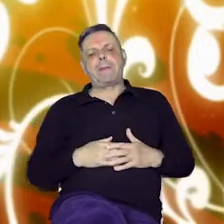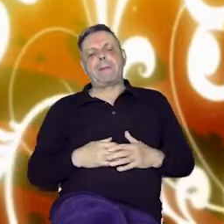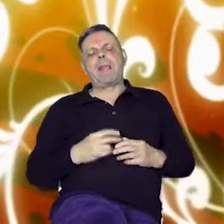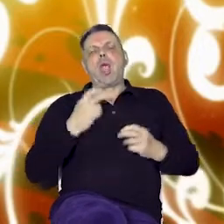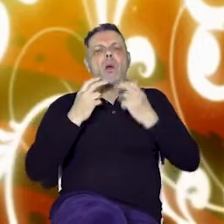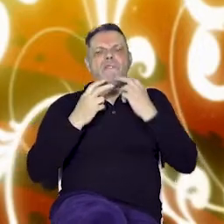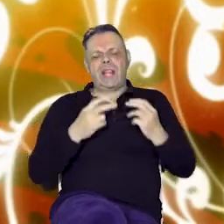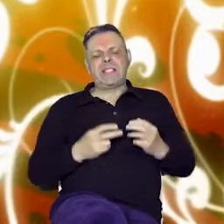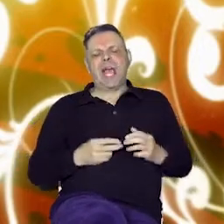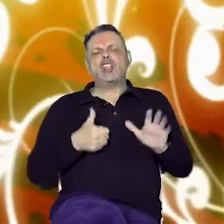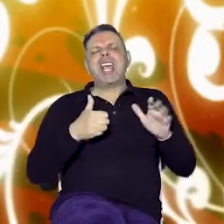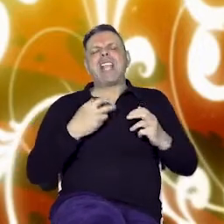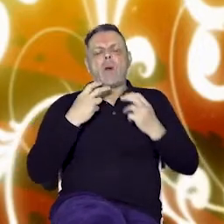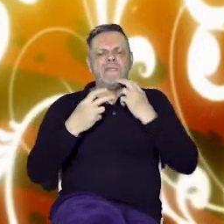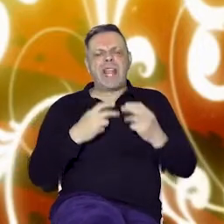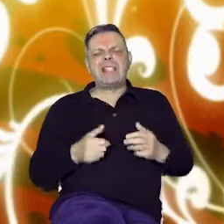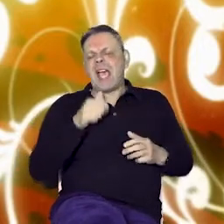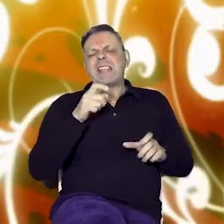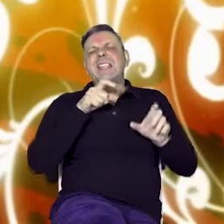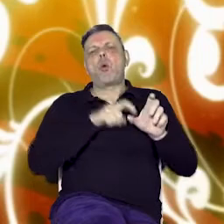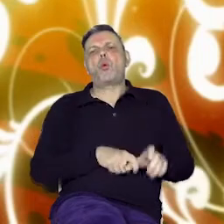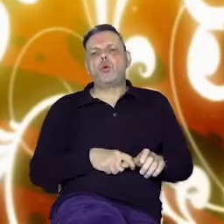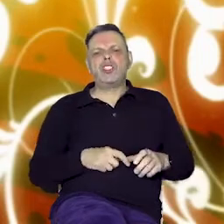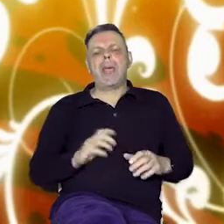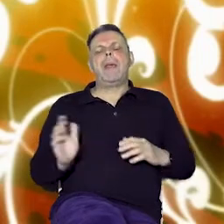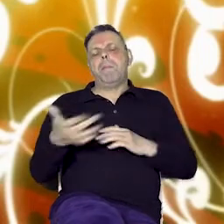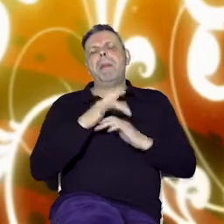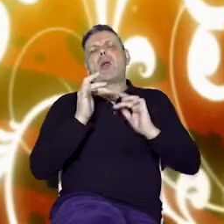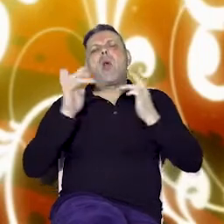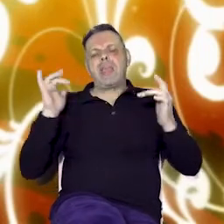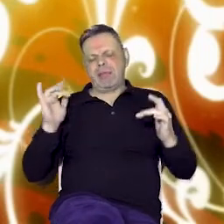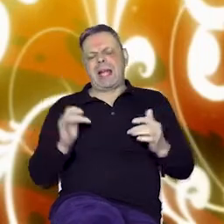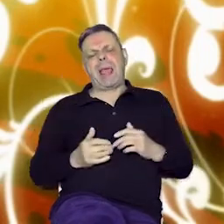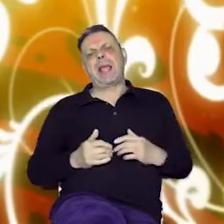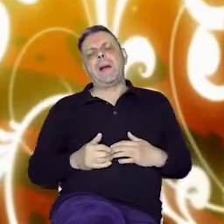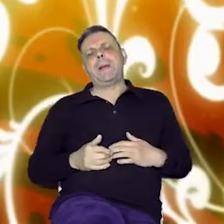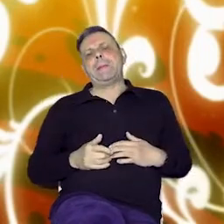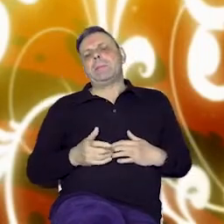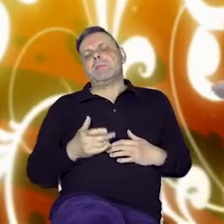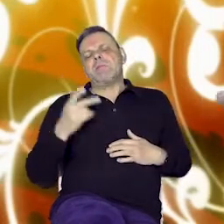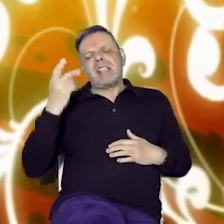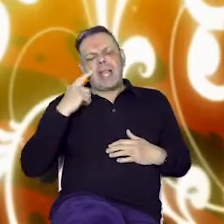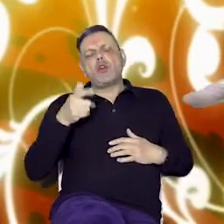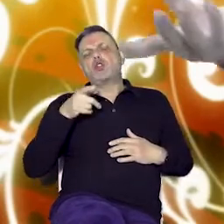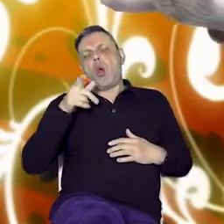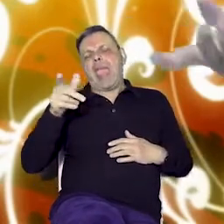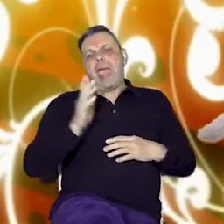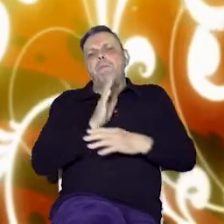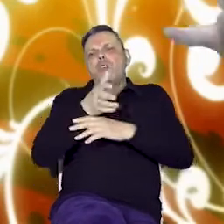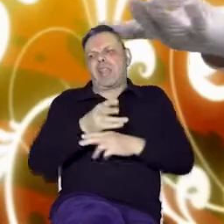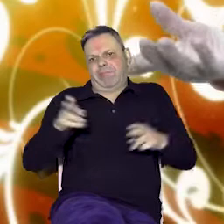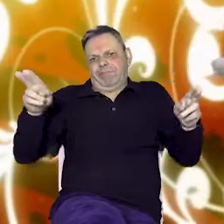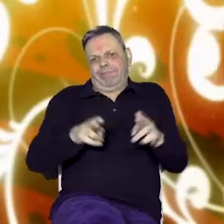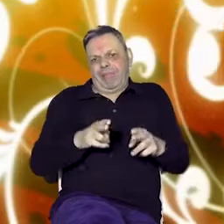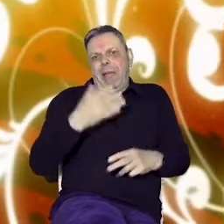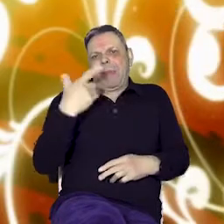konferencija, šesta konferencija, i da se uključite online, jer je nažalost tamo ograničeno na 50 i 60 ljudi, žao mi je, imali